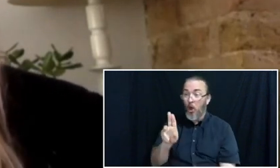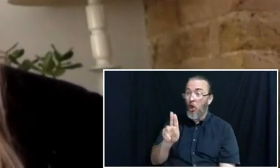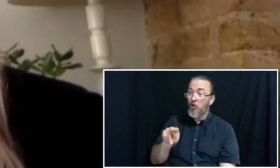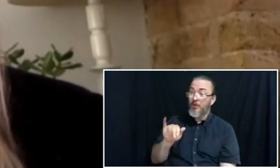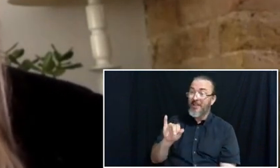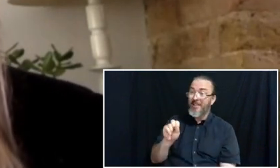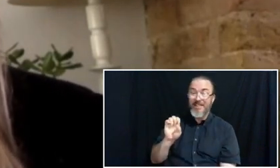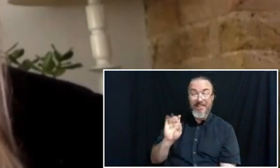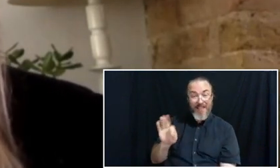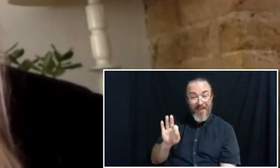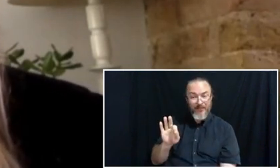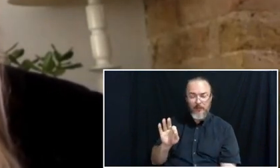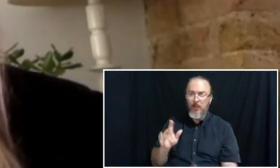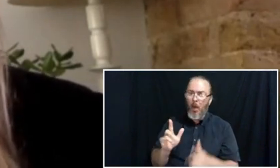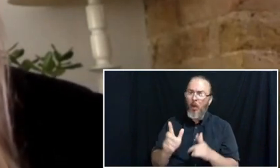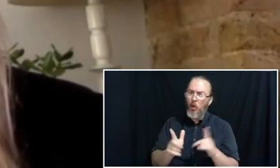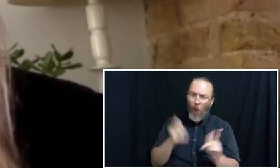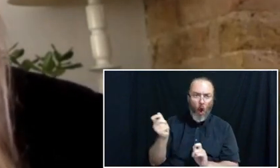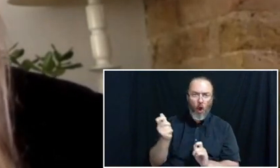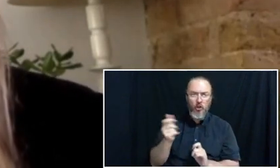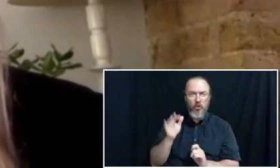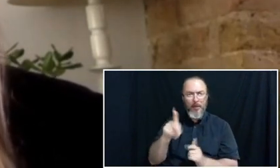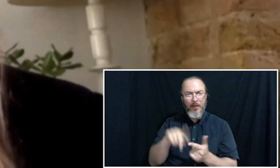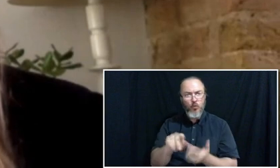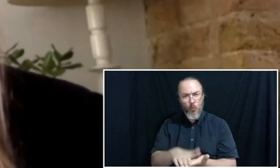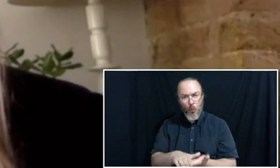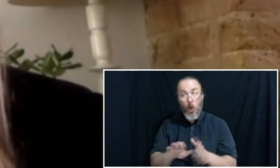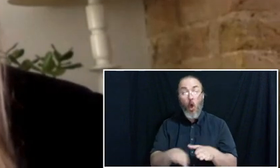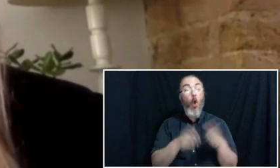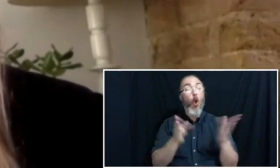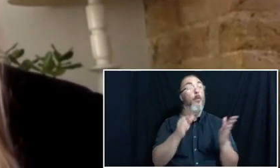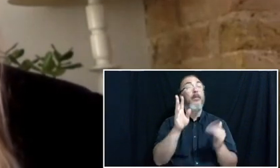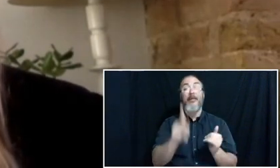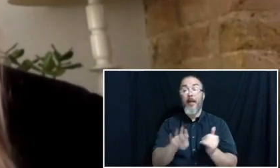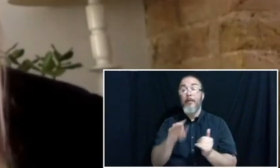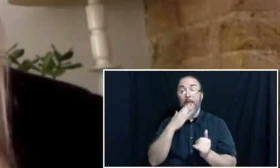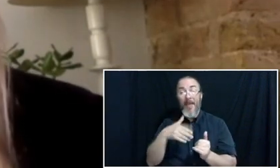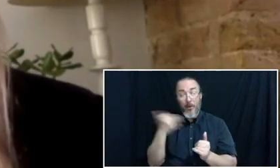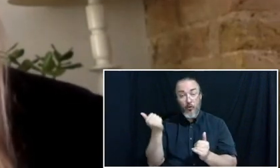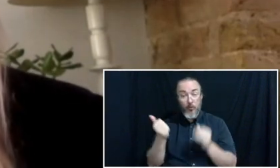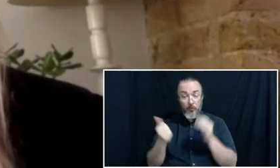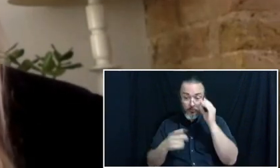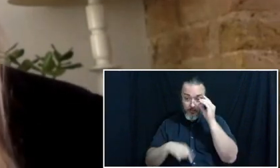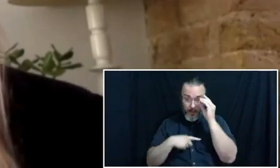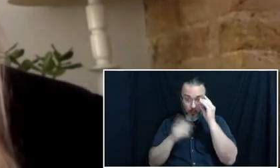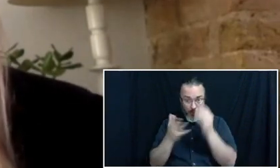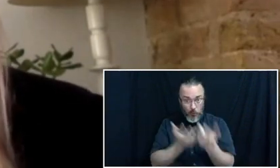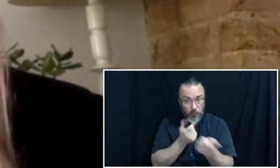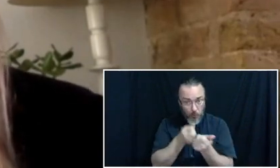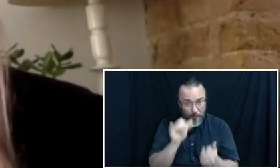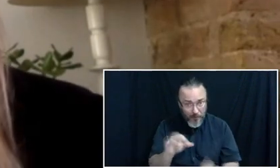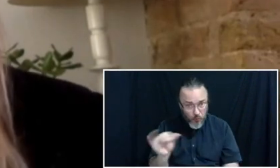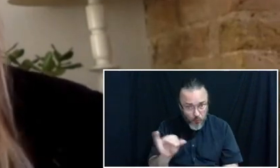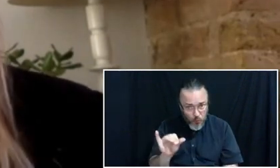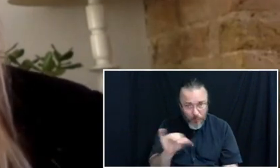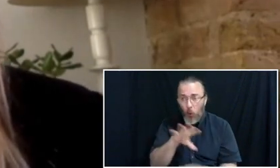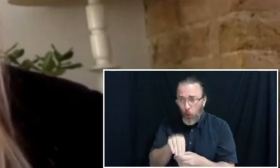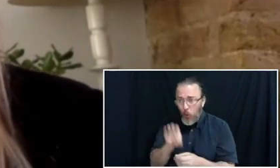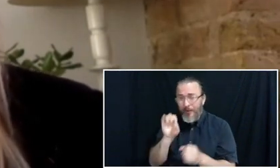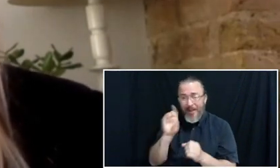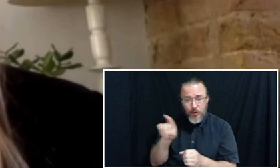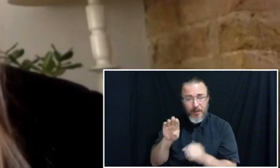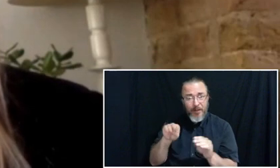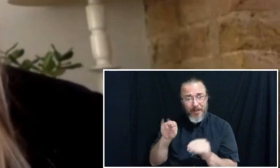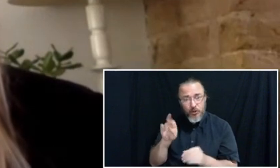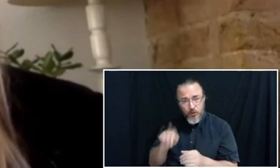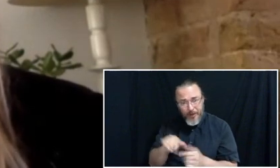faire. L'UNICEF va jouer un rôle de chef de file et le ministère des filles, le ministère britannique, va jouer un rôle clé